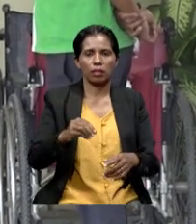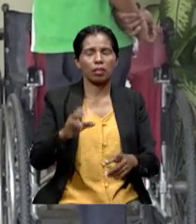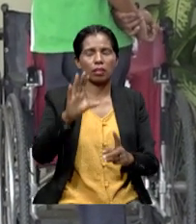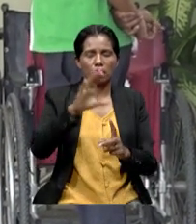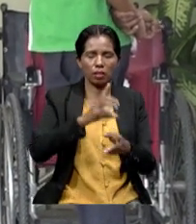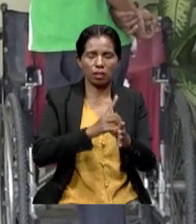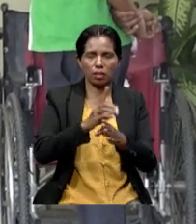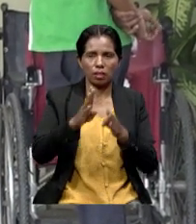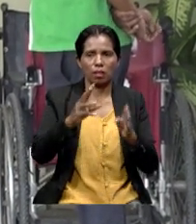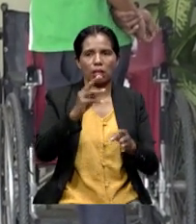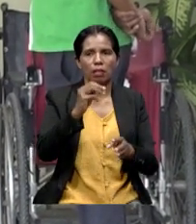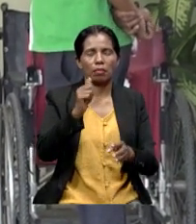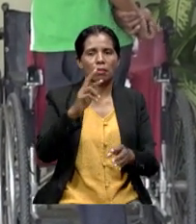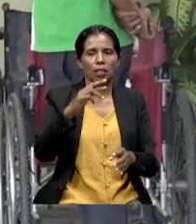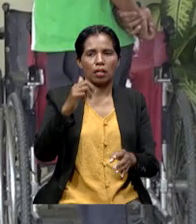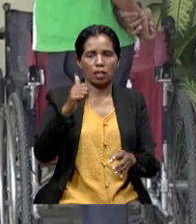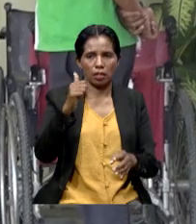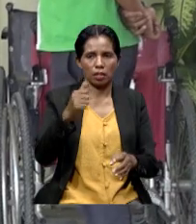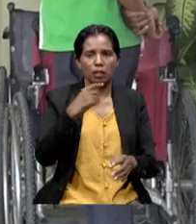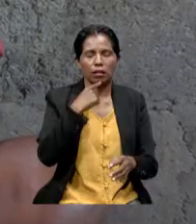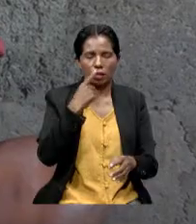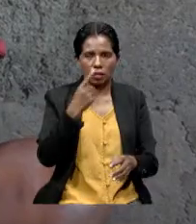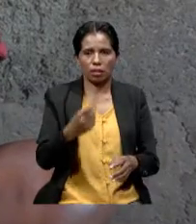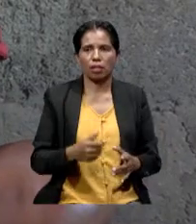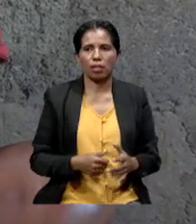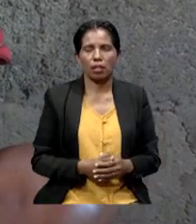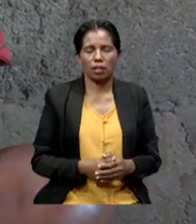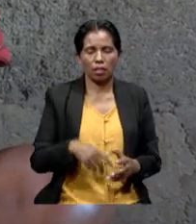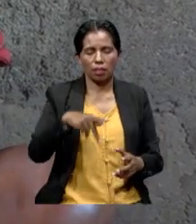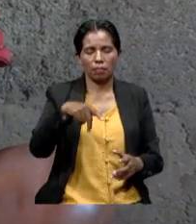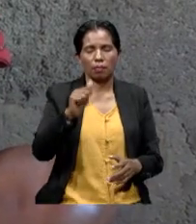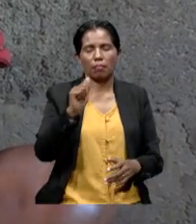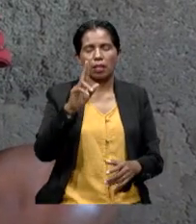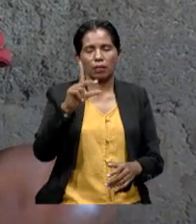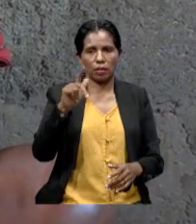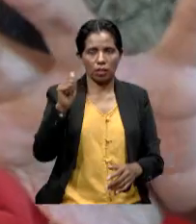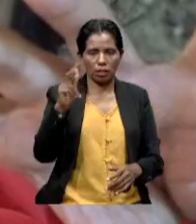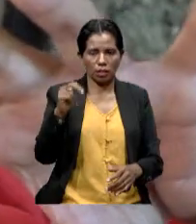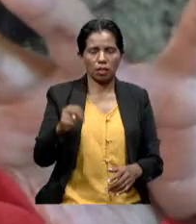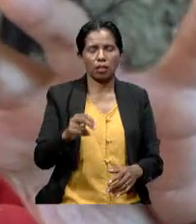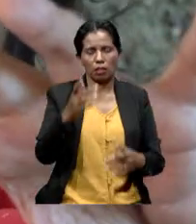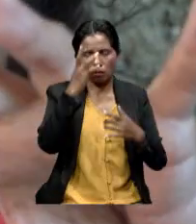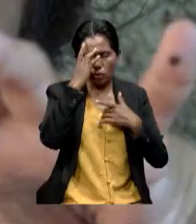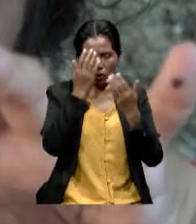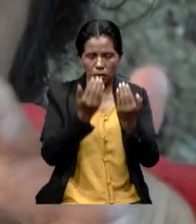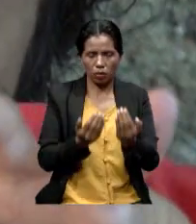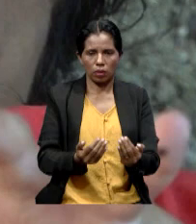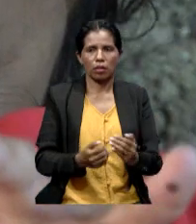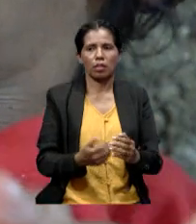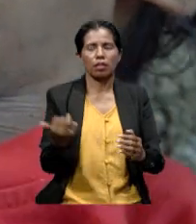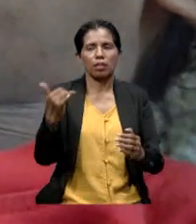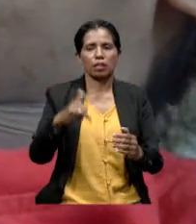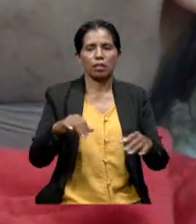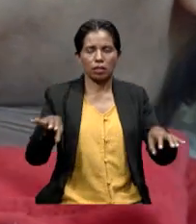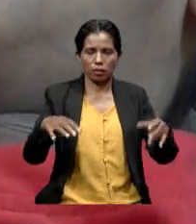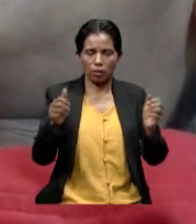Rehabilitation, Maria Gabriela dos Santos Soares Adeden, Paulina, minha condição grave tebes, nune, sira